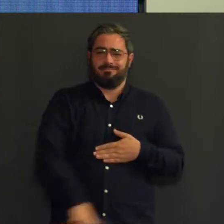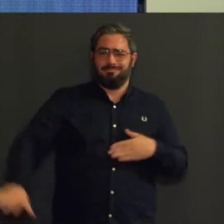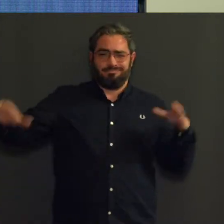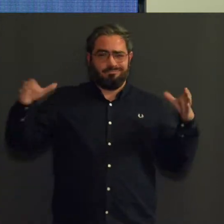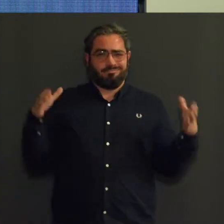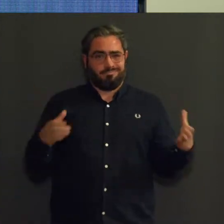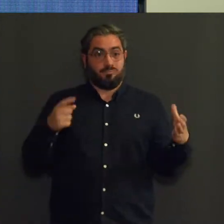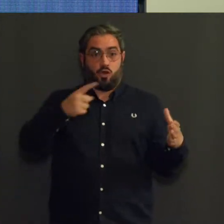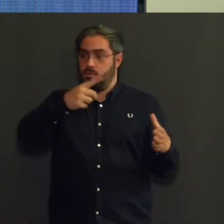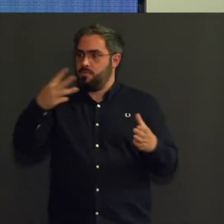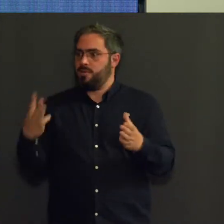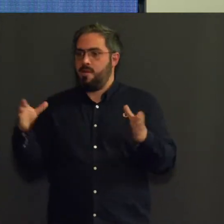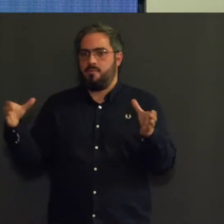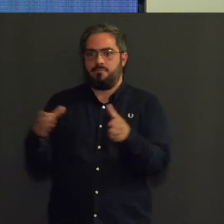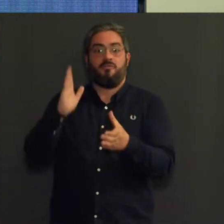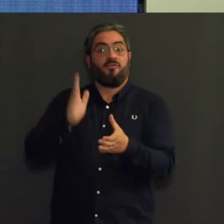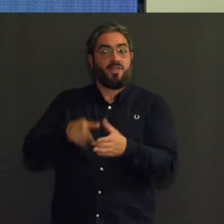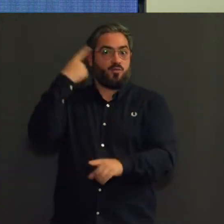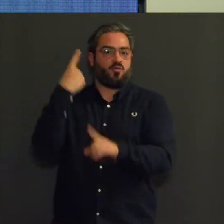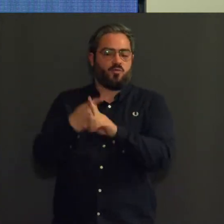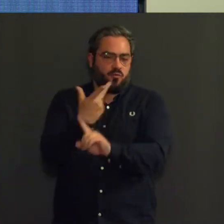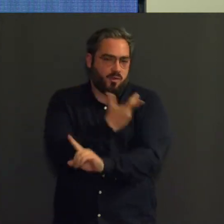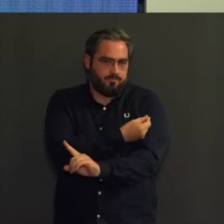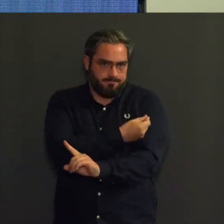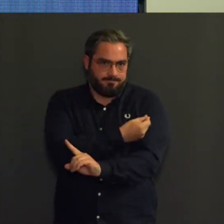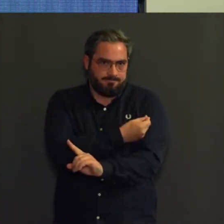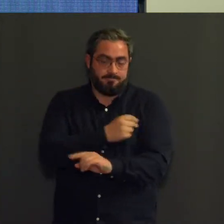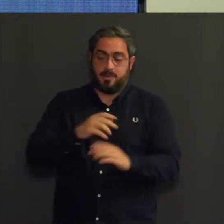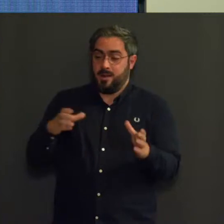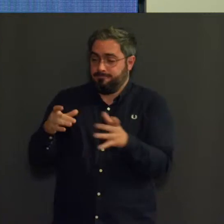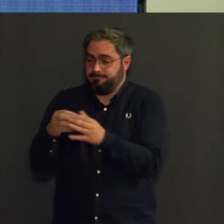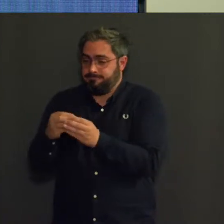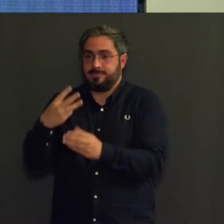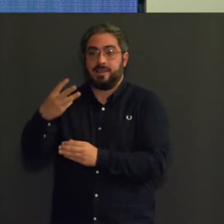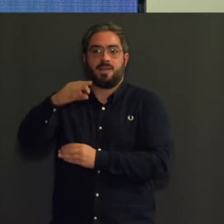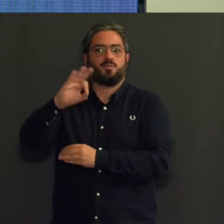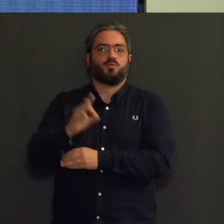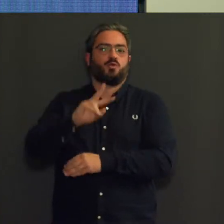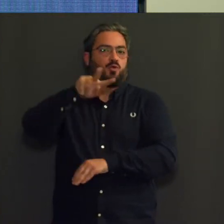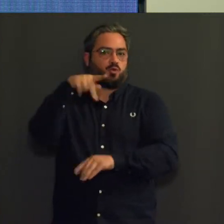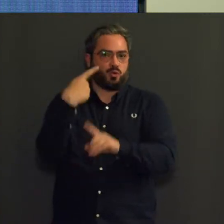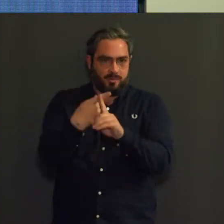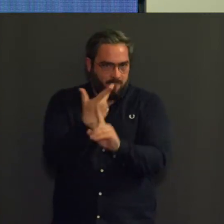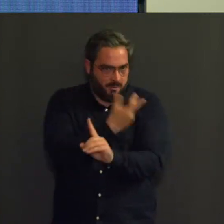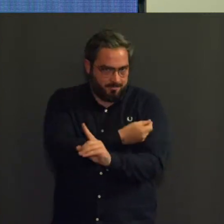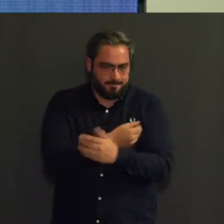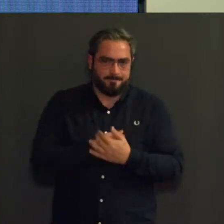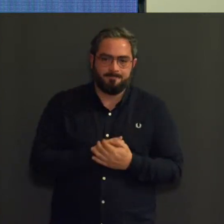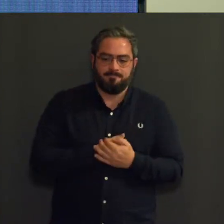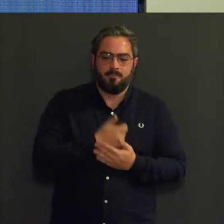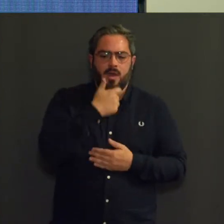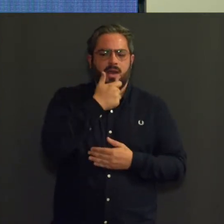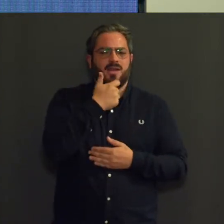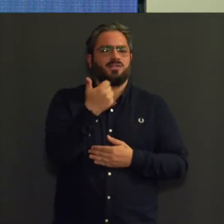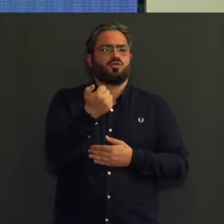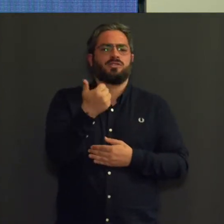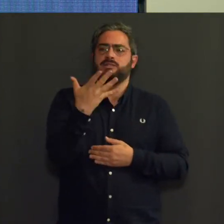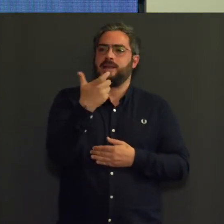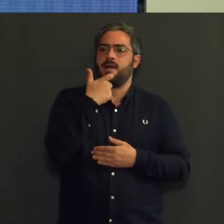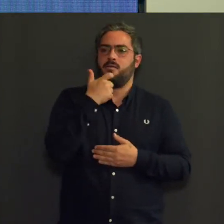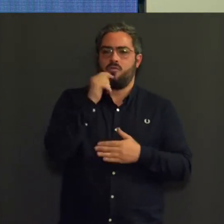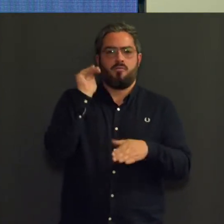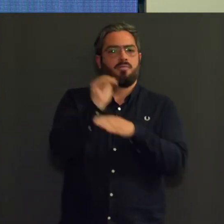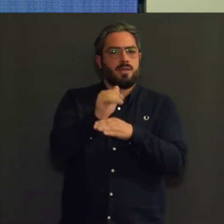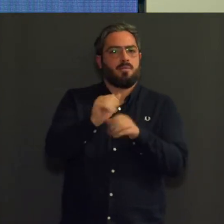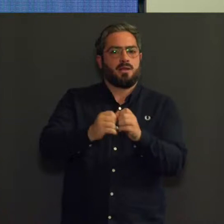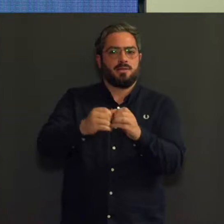première dose de vaccin et 13% une seconde dose. Nous avons maintenant chez les personnes de plus de 65 ans, plus de